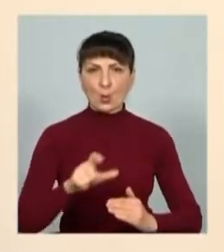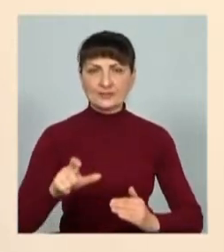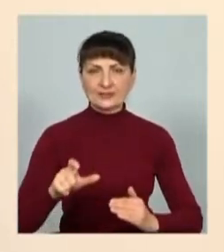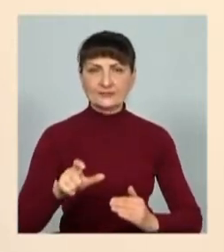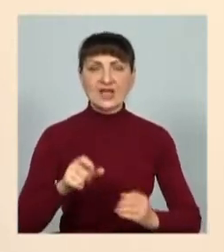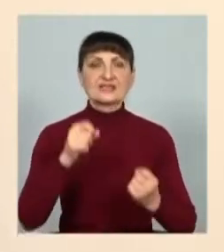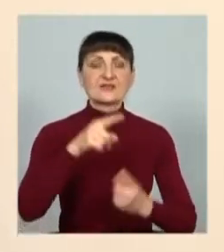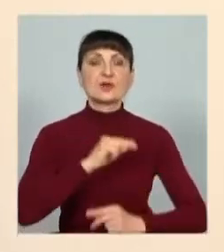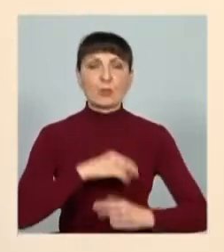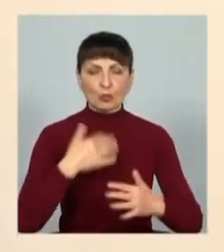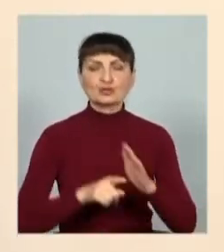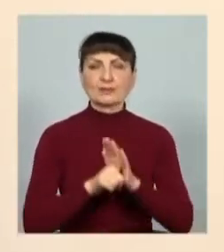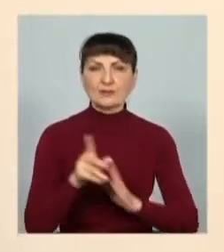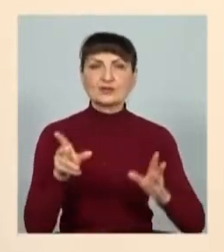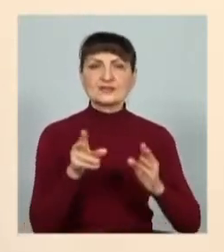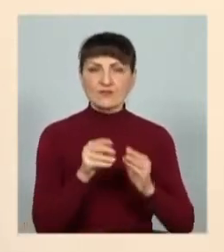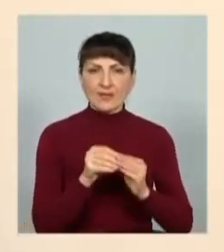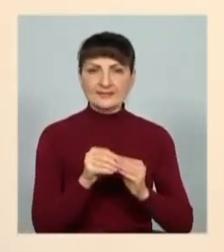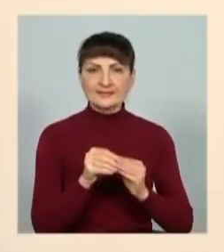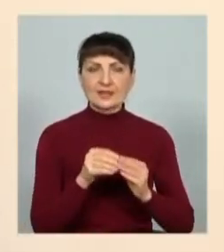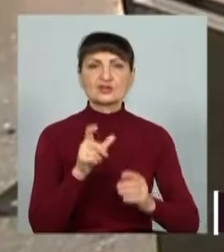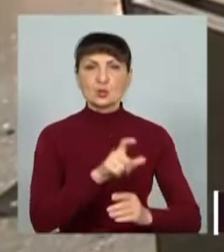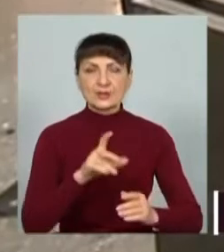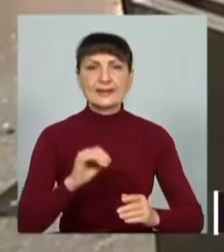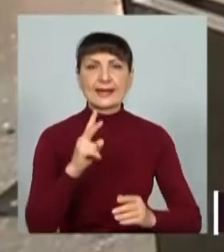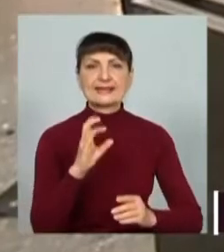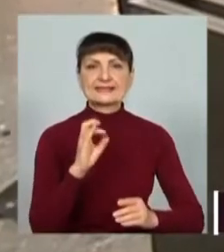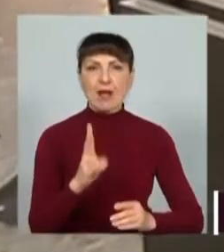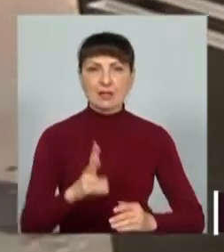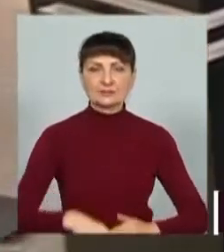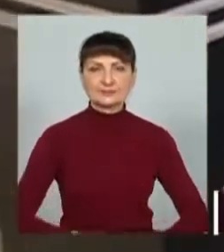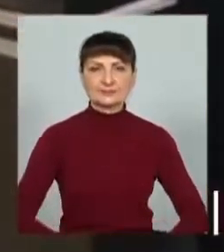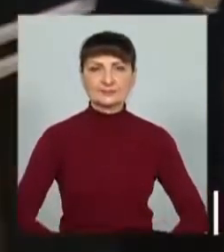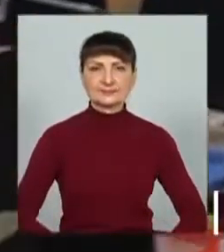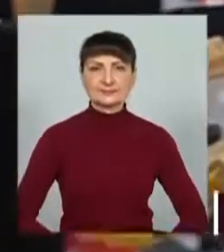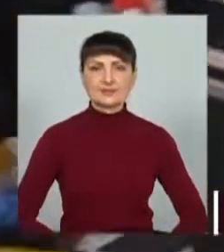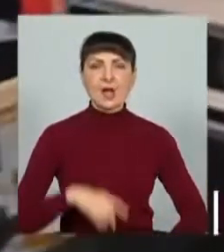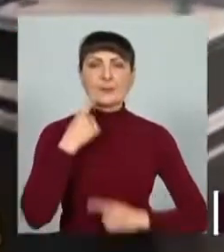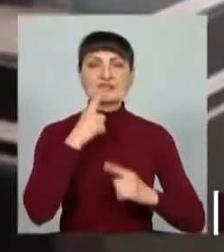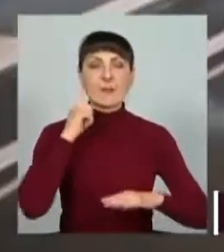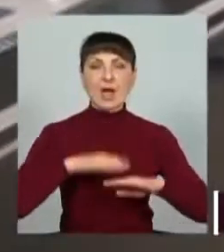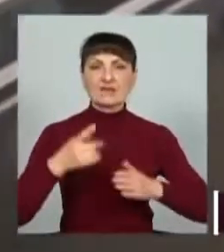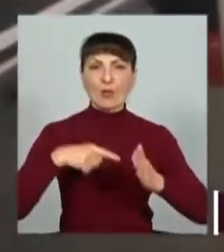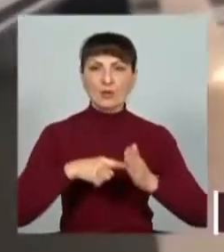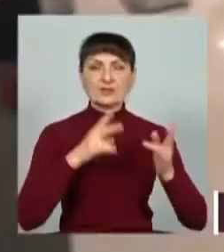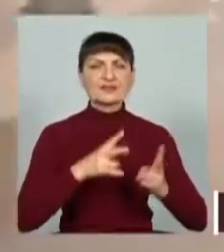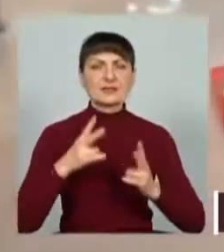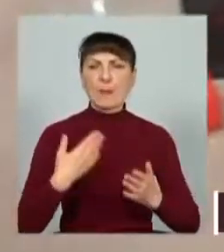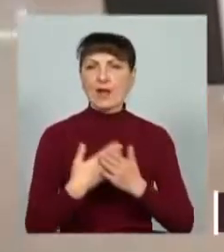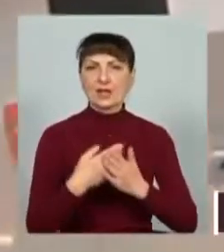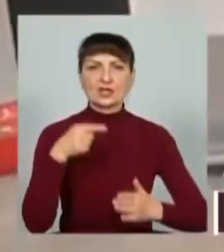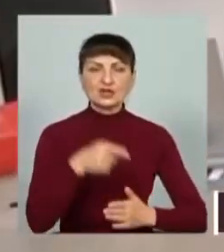Соответствующая работа уже начата совместно с жильцами и КСК. Между тем, по словам акима, в городе пострадало